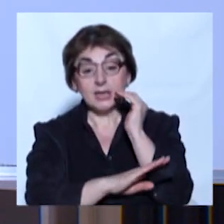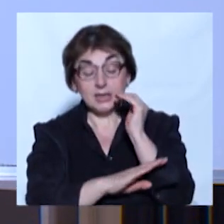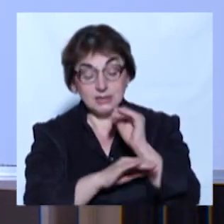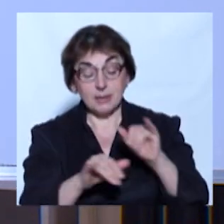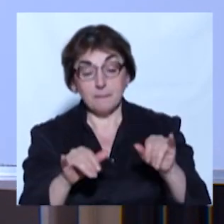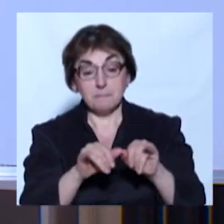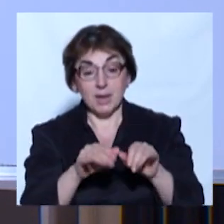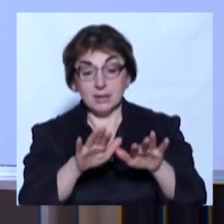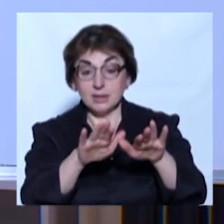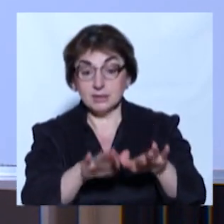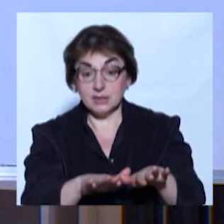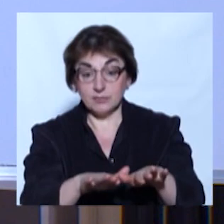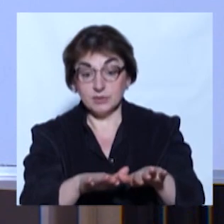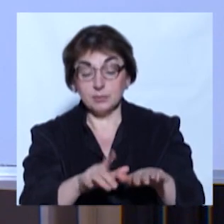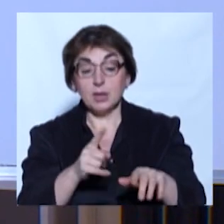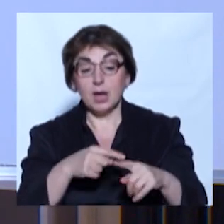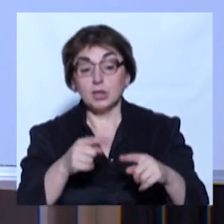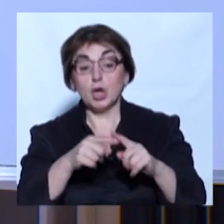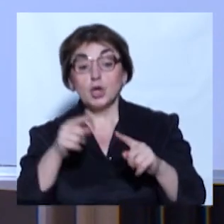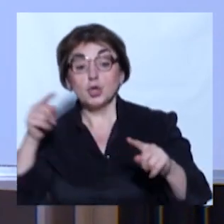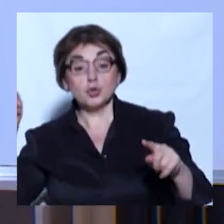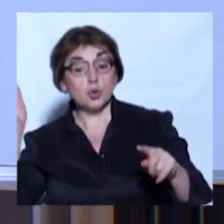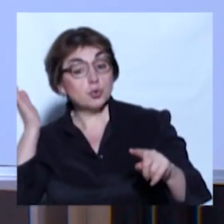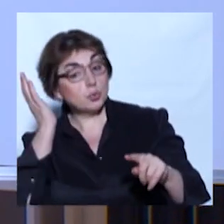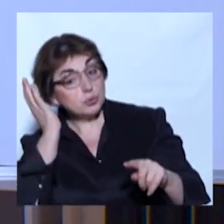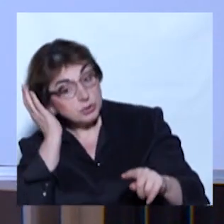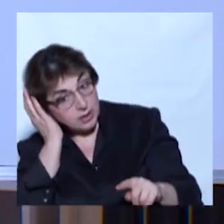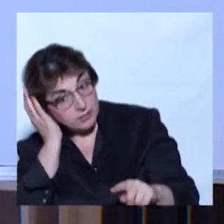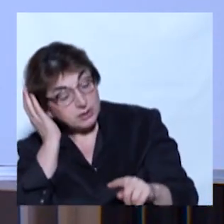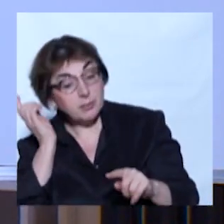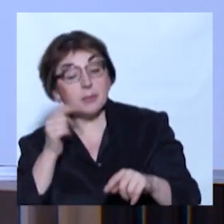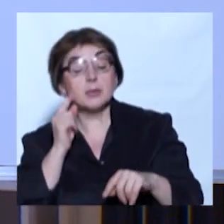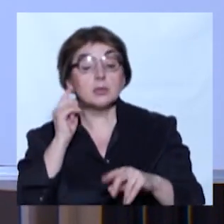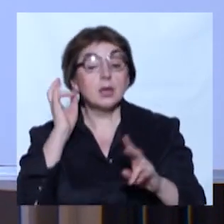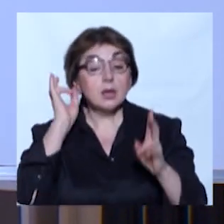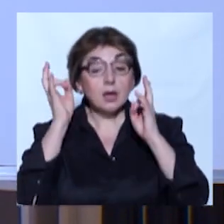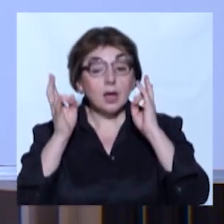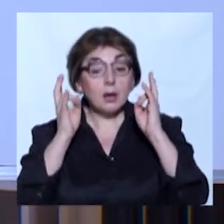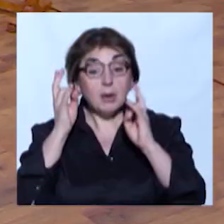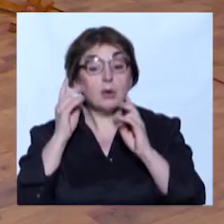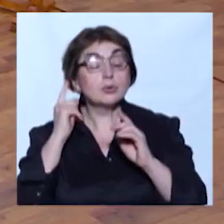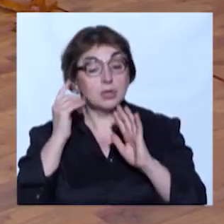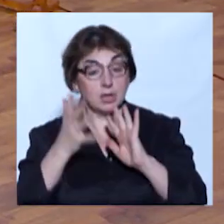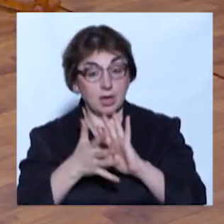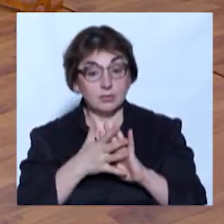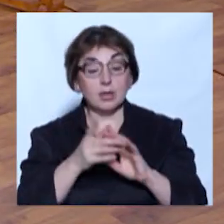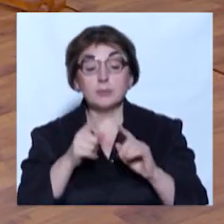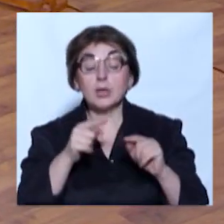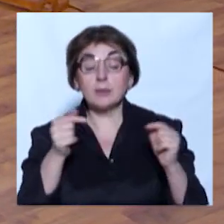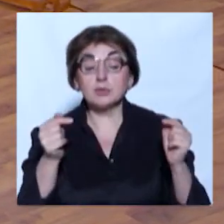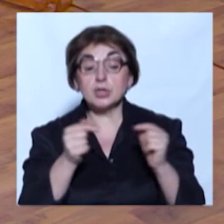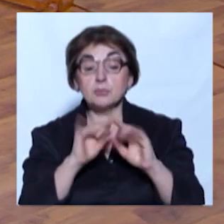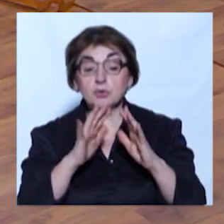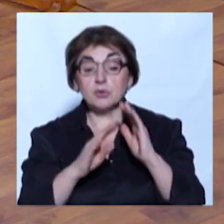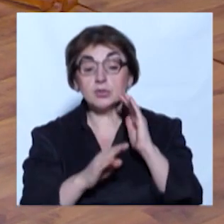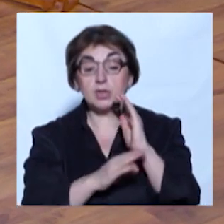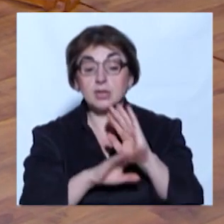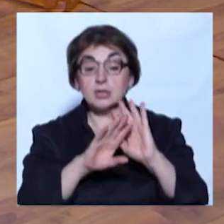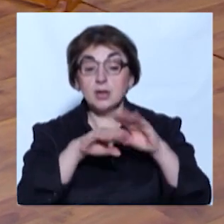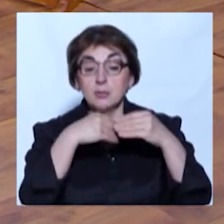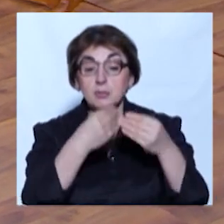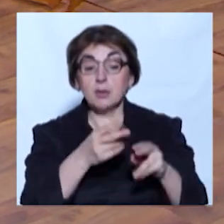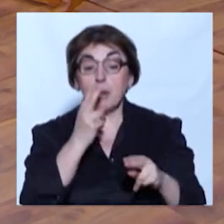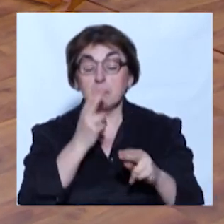მოშორებით ყურსაც დავადებ, გავიგებ საათის წიკწიკის ხმას, იმიტომ რომ ბგერა გადაეცემა ხეს, ამ შემთხვევაში